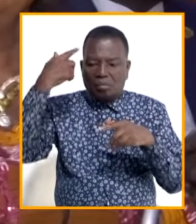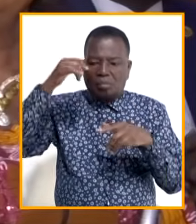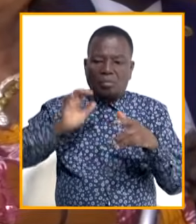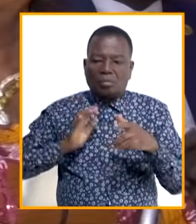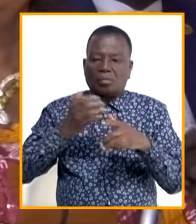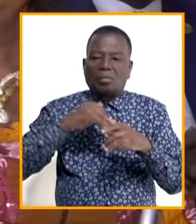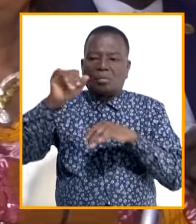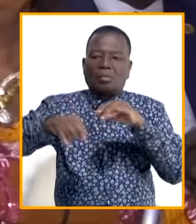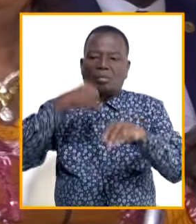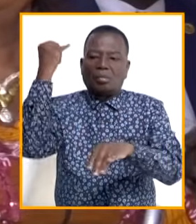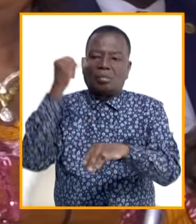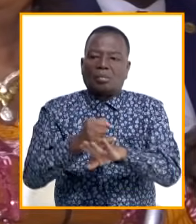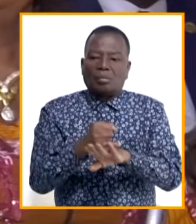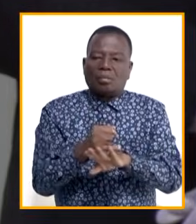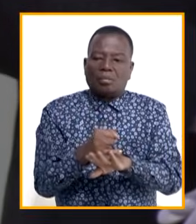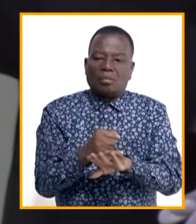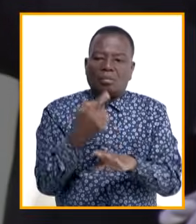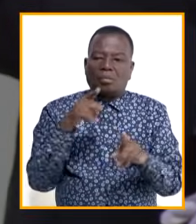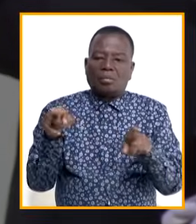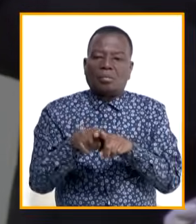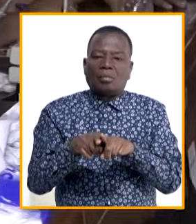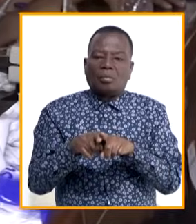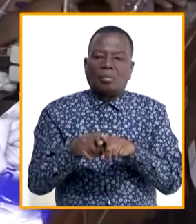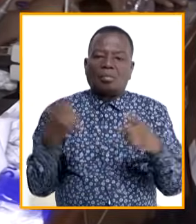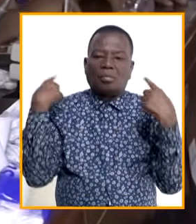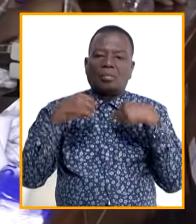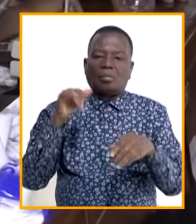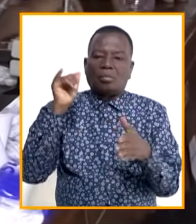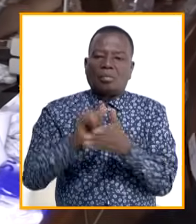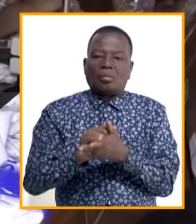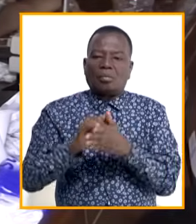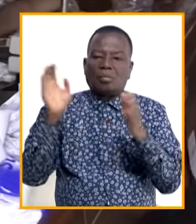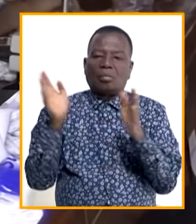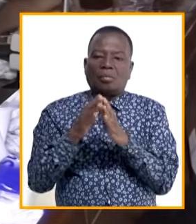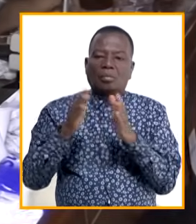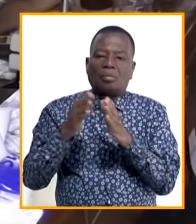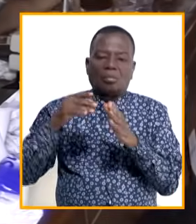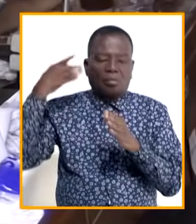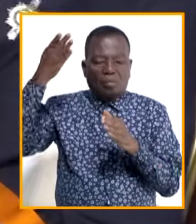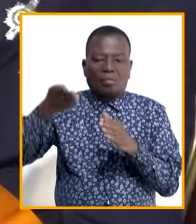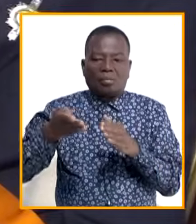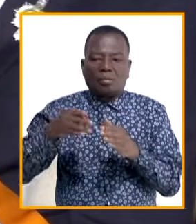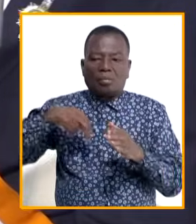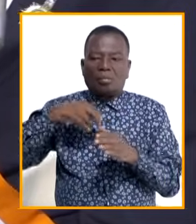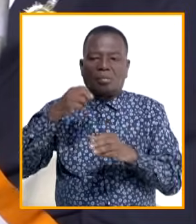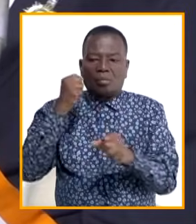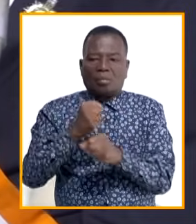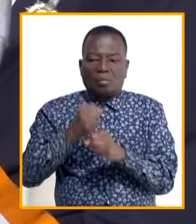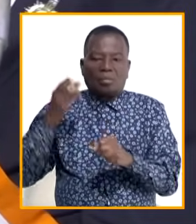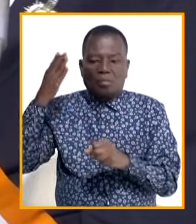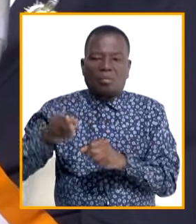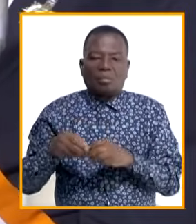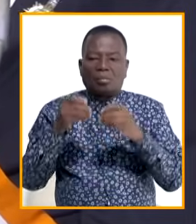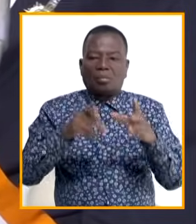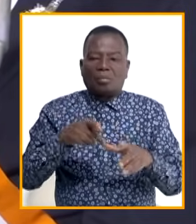notre institution. Aussi, au cours de la session ordinaire prochaine, nous nous attellerons à la mise